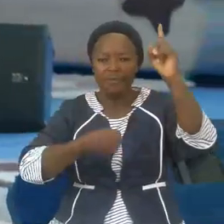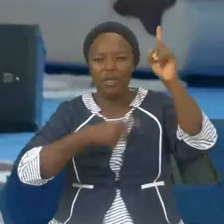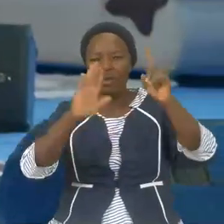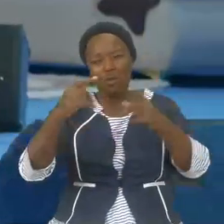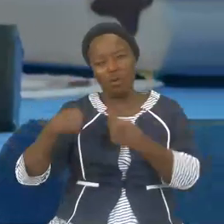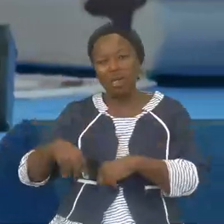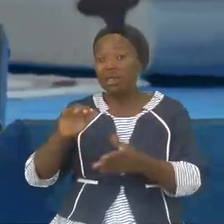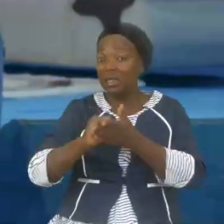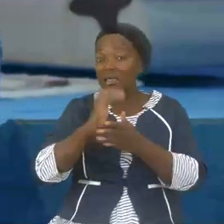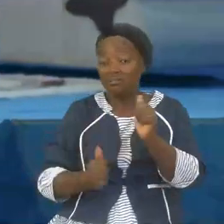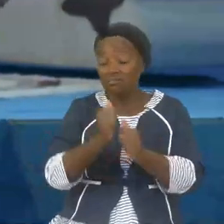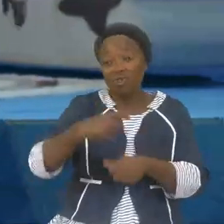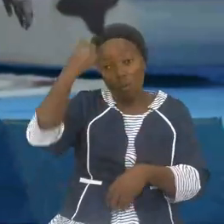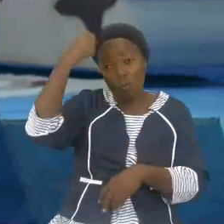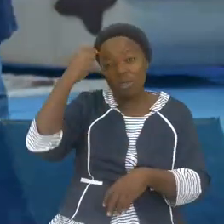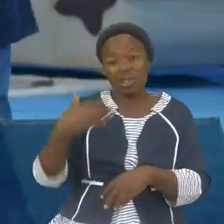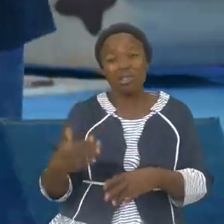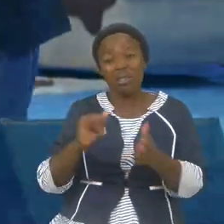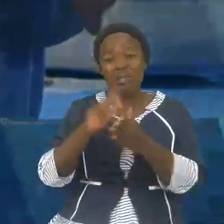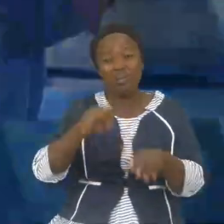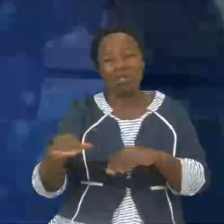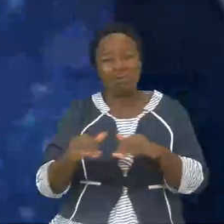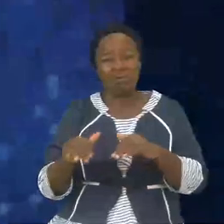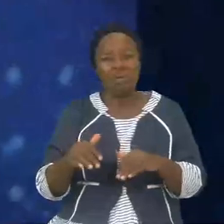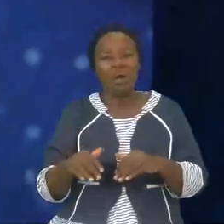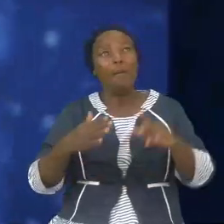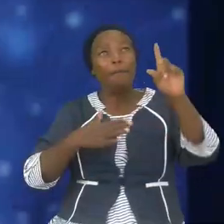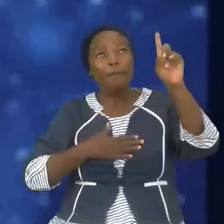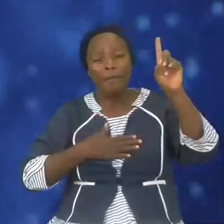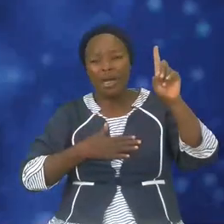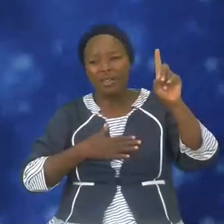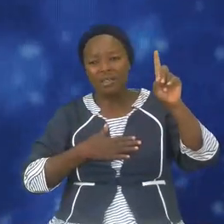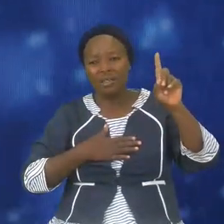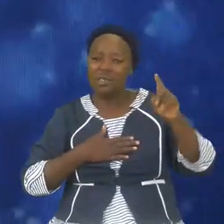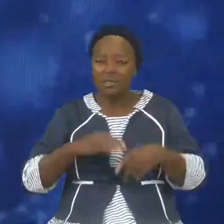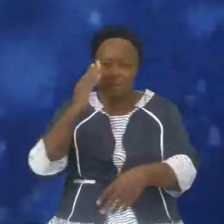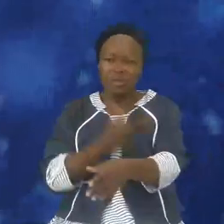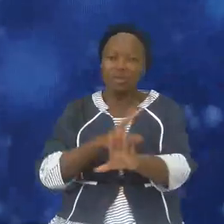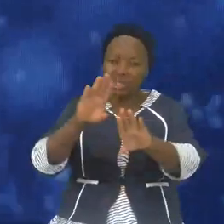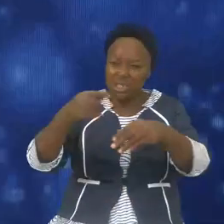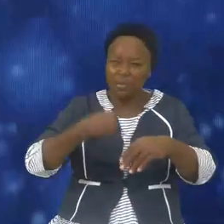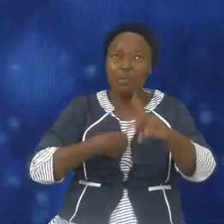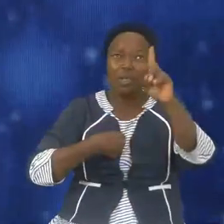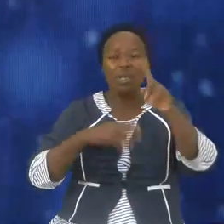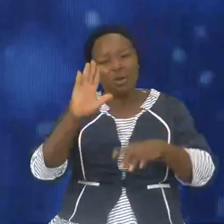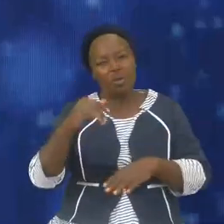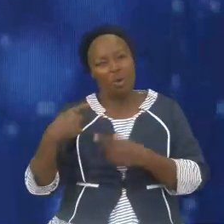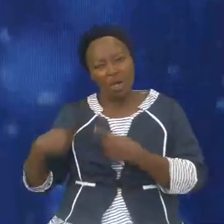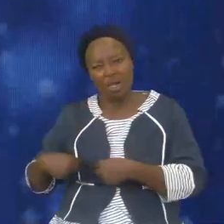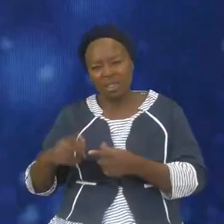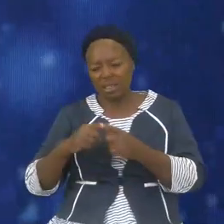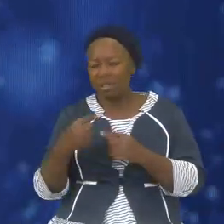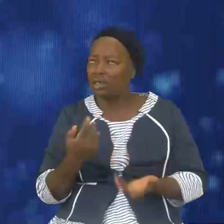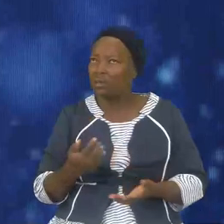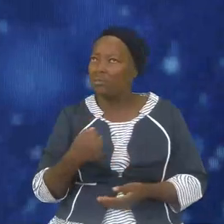cœur. C'est la chose la plus sage à faire. Mon fils, donne-moi ton cœur. Tu dis, je